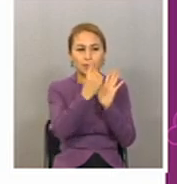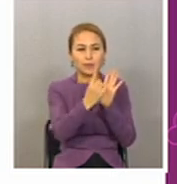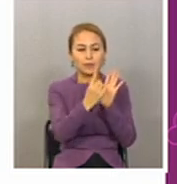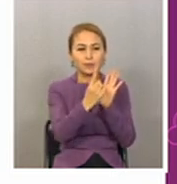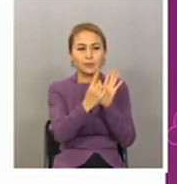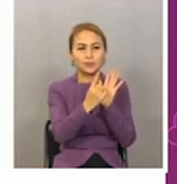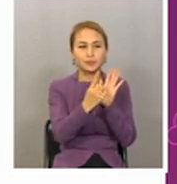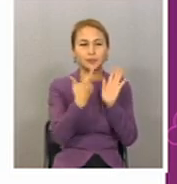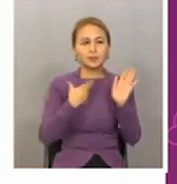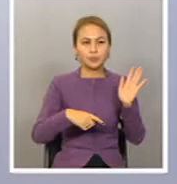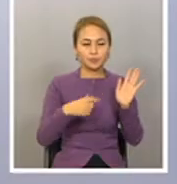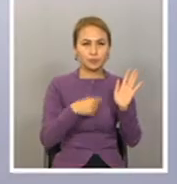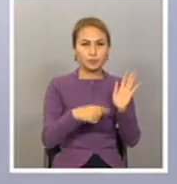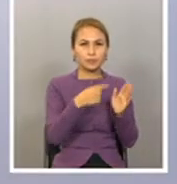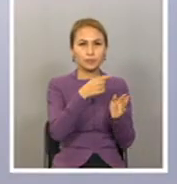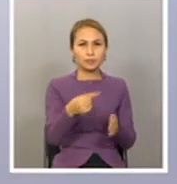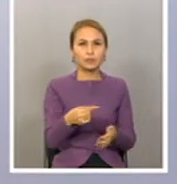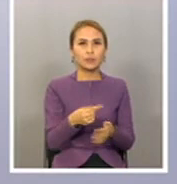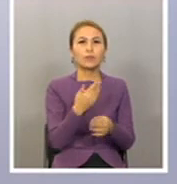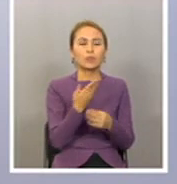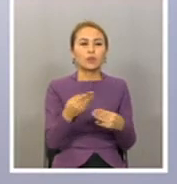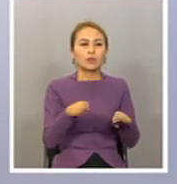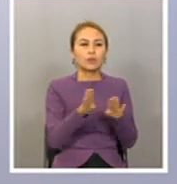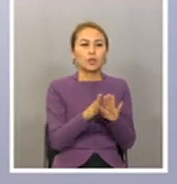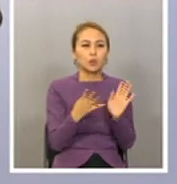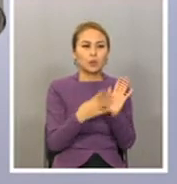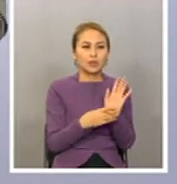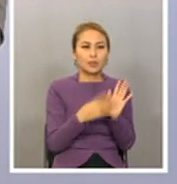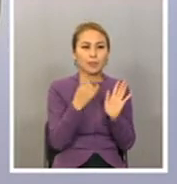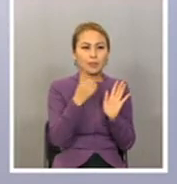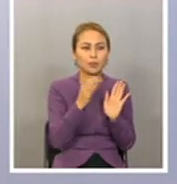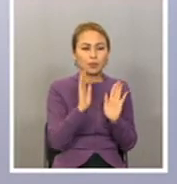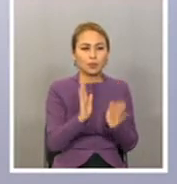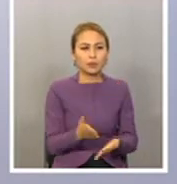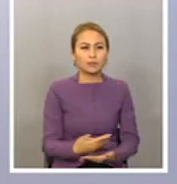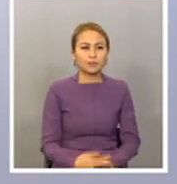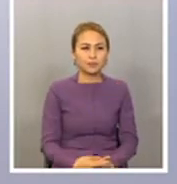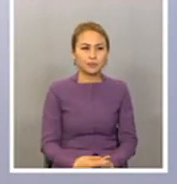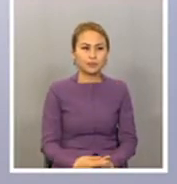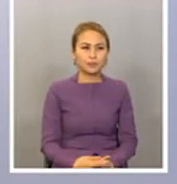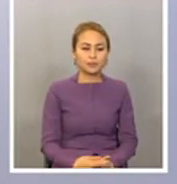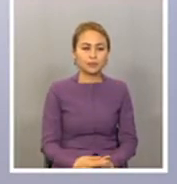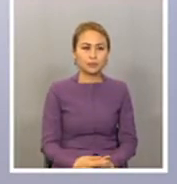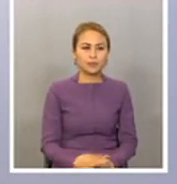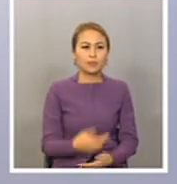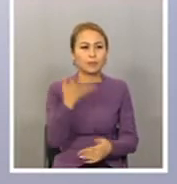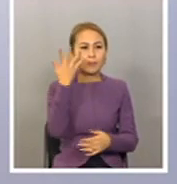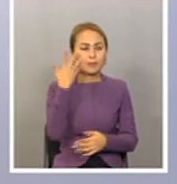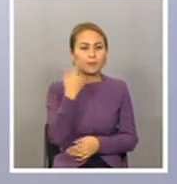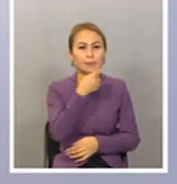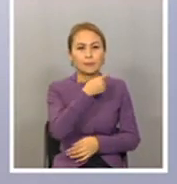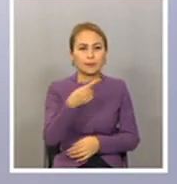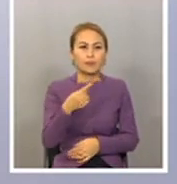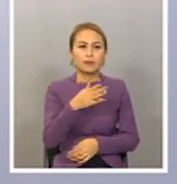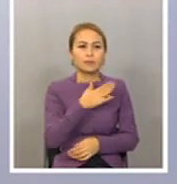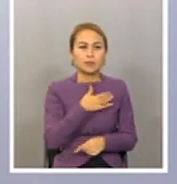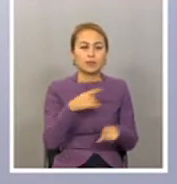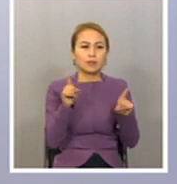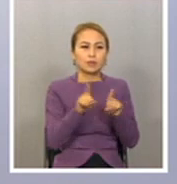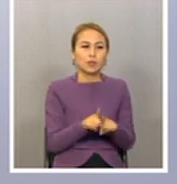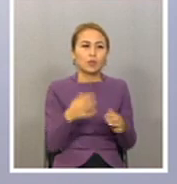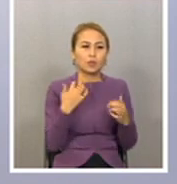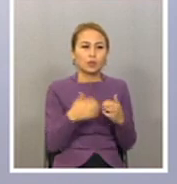өзінің өнімділігін азайтамыз. Ол 90-дан 1 болады. Жақсы. Бөлшектерді азайту кезінде де біз ортақ